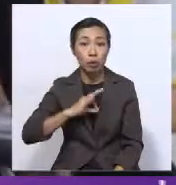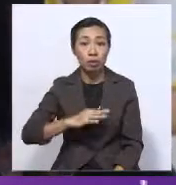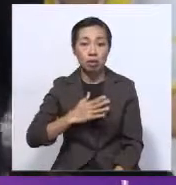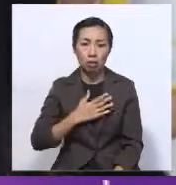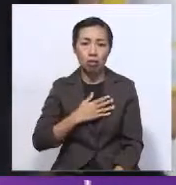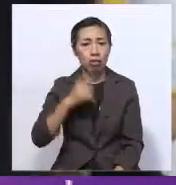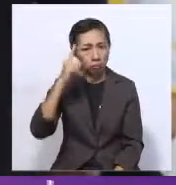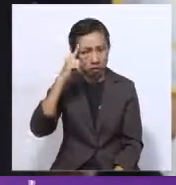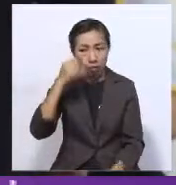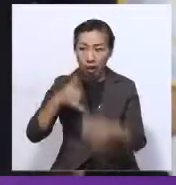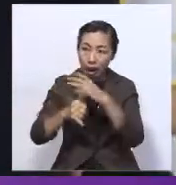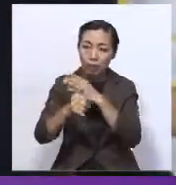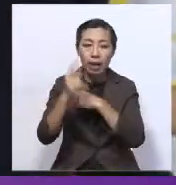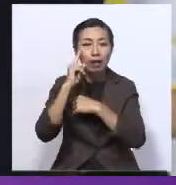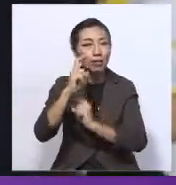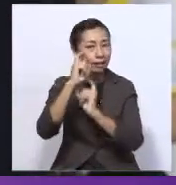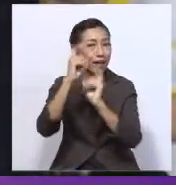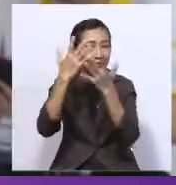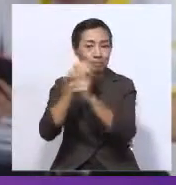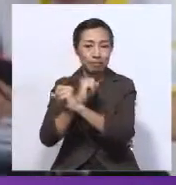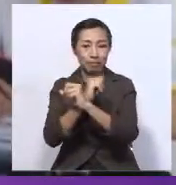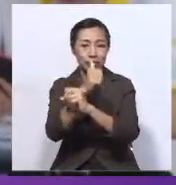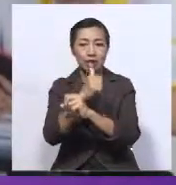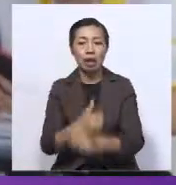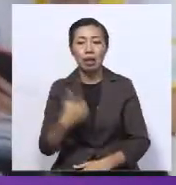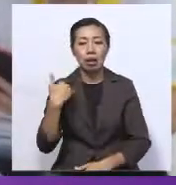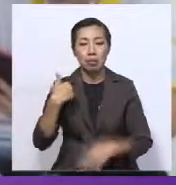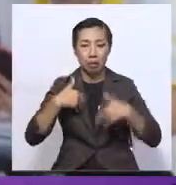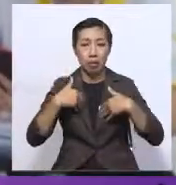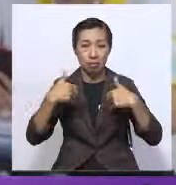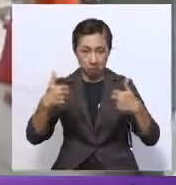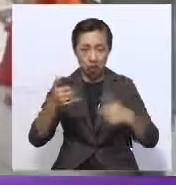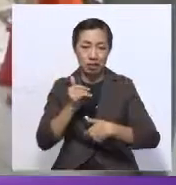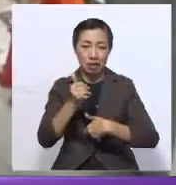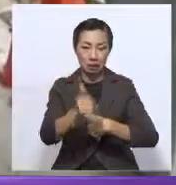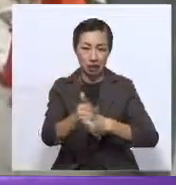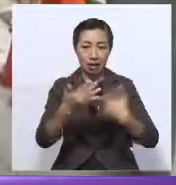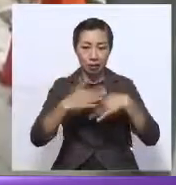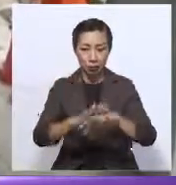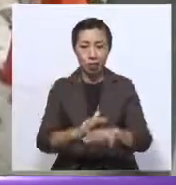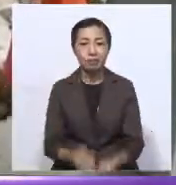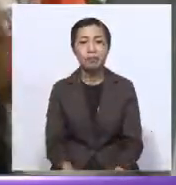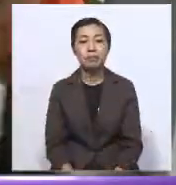ก็จะปลอดภัยมากยิ่งขึ้นใช่แล้วก็มีความสุขค่ะที่ได้มา